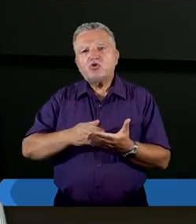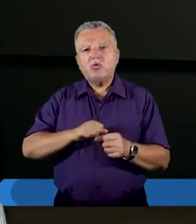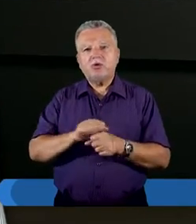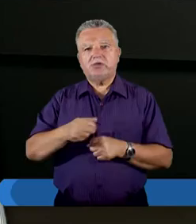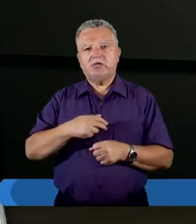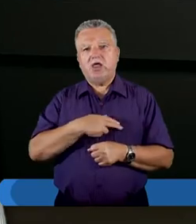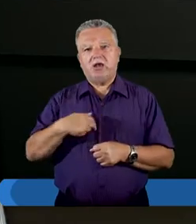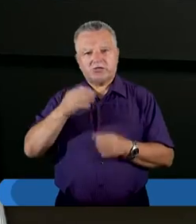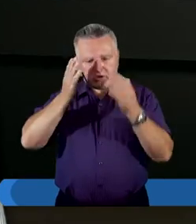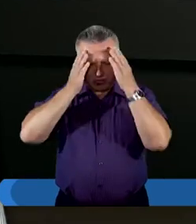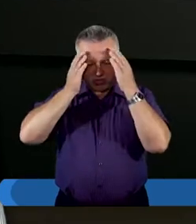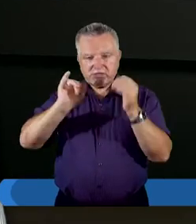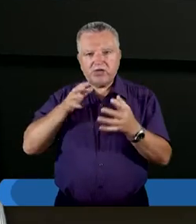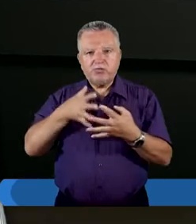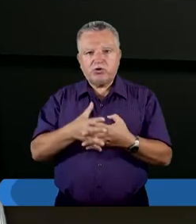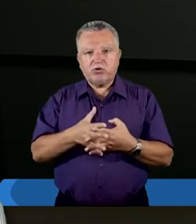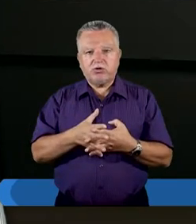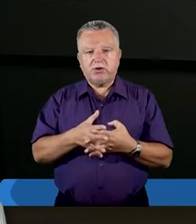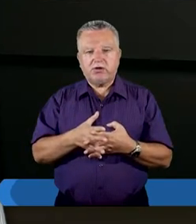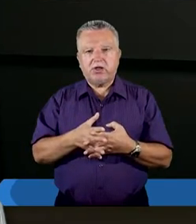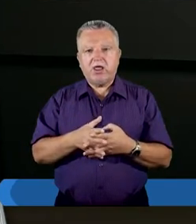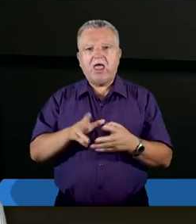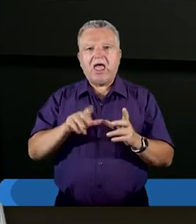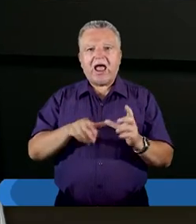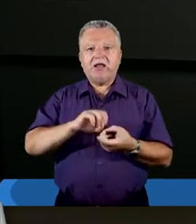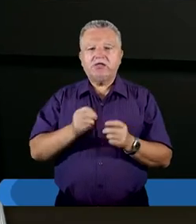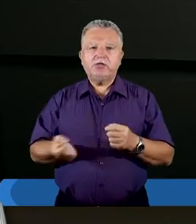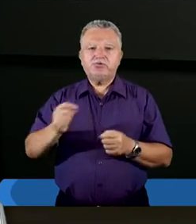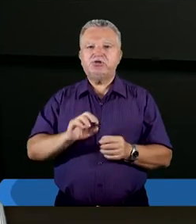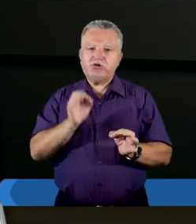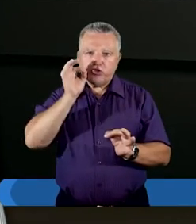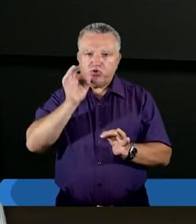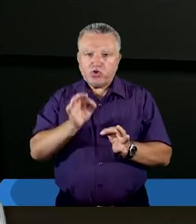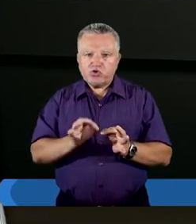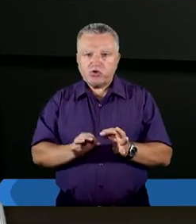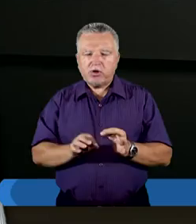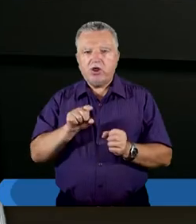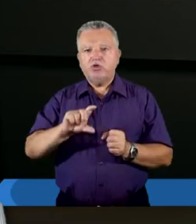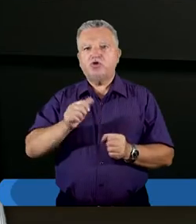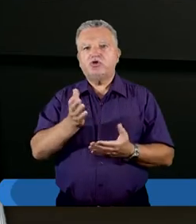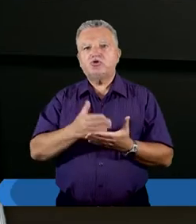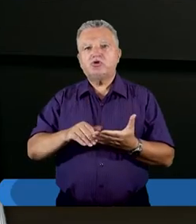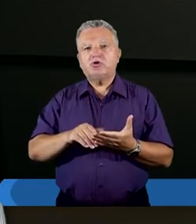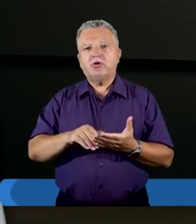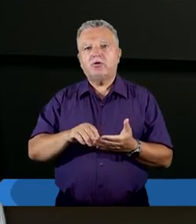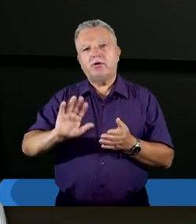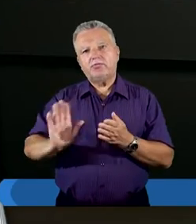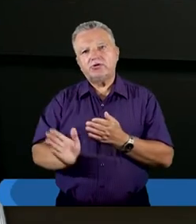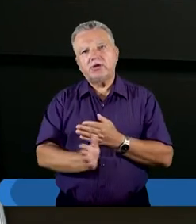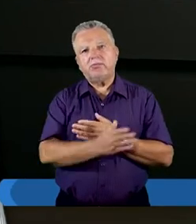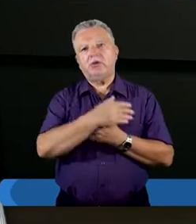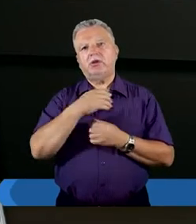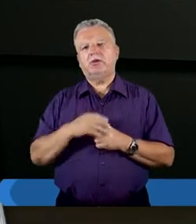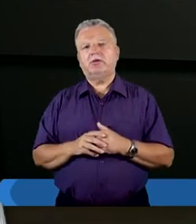wiedza i cząstkowe nasze prorokowanie. Lecz gdy nastanie doskonałość, to, co cząstkowe,